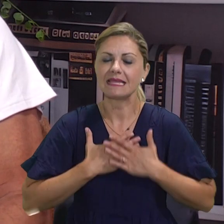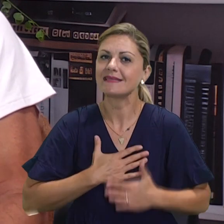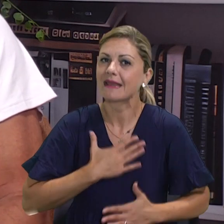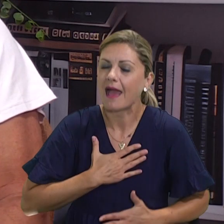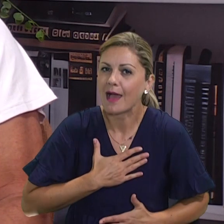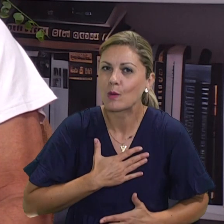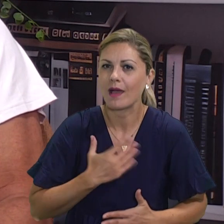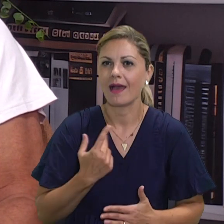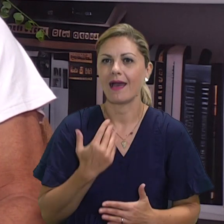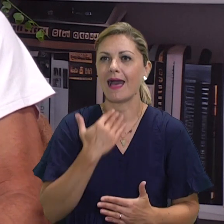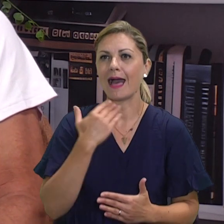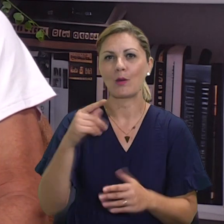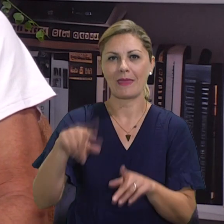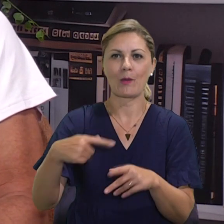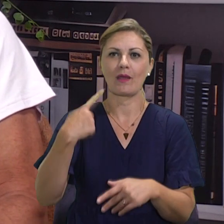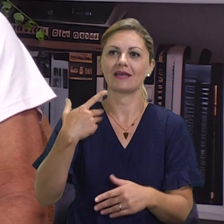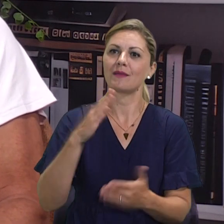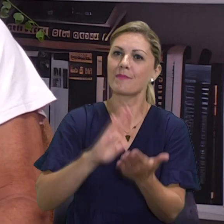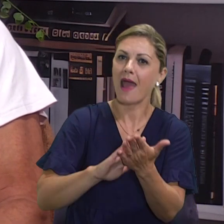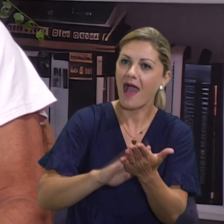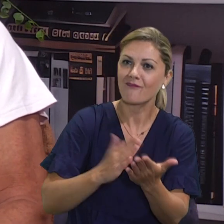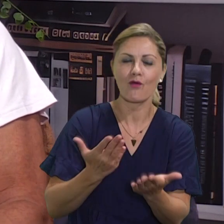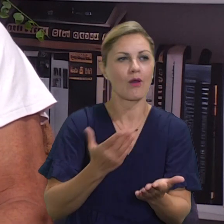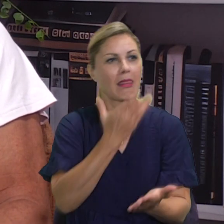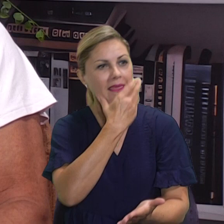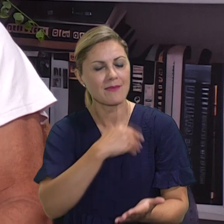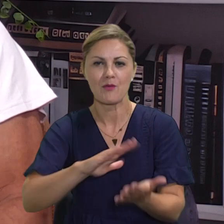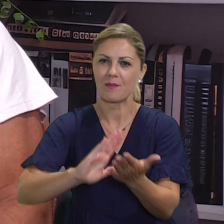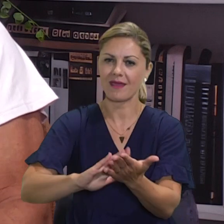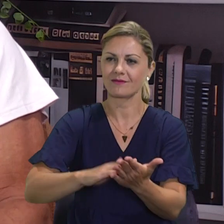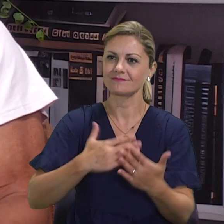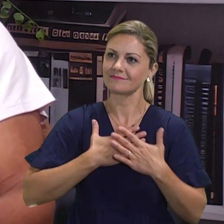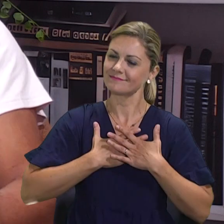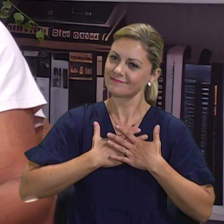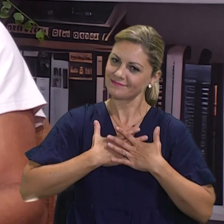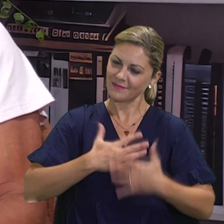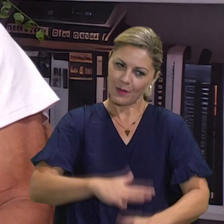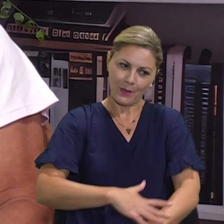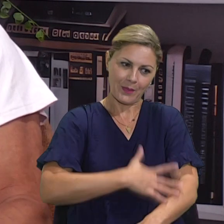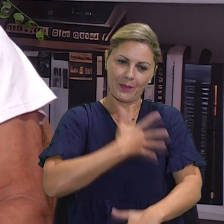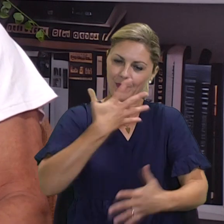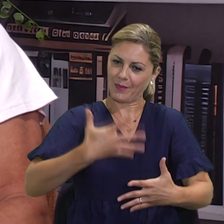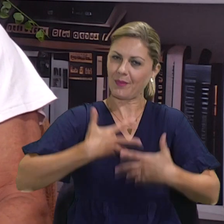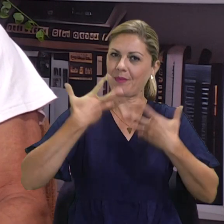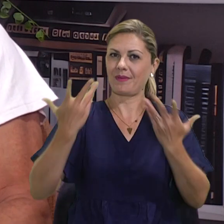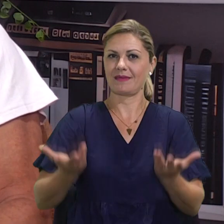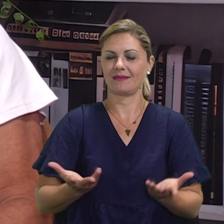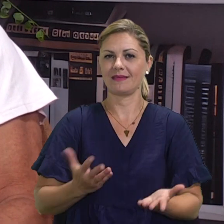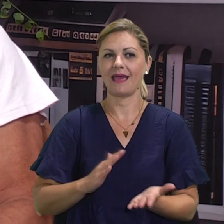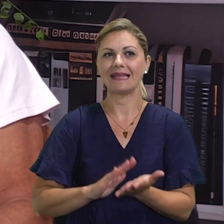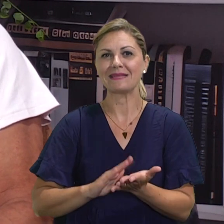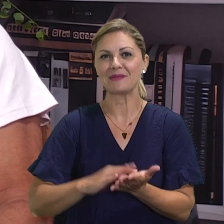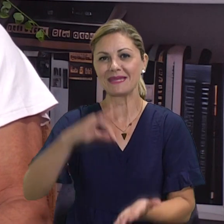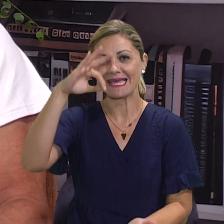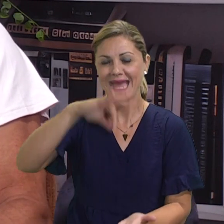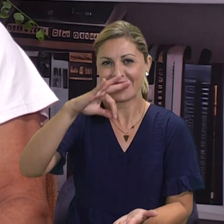ali je normalno mi je drago da se pohvali. Kao što je svakome od nas drago da mu se reče lipa rič. I tu me, što se tiče ti nagrada, i tu me prati ja